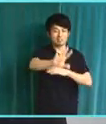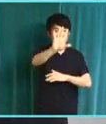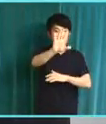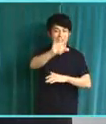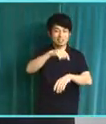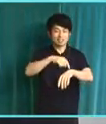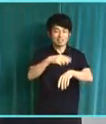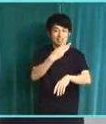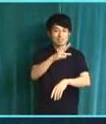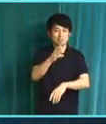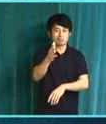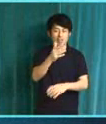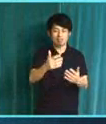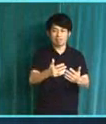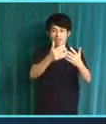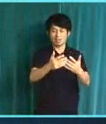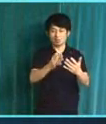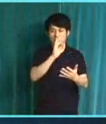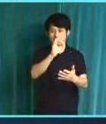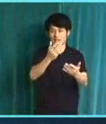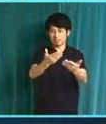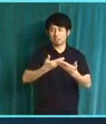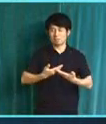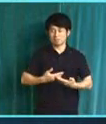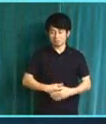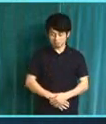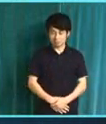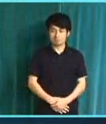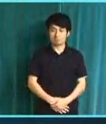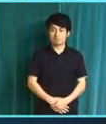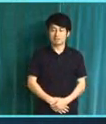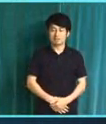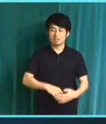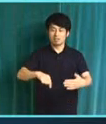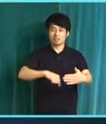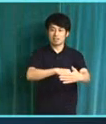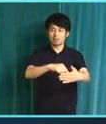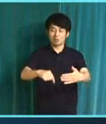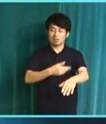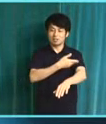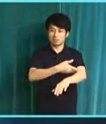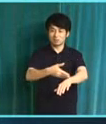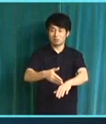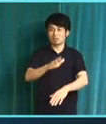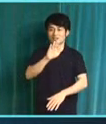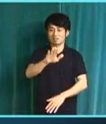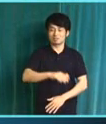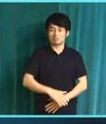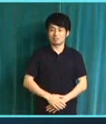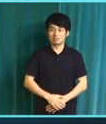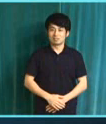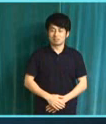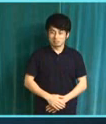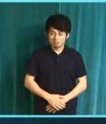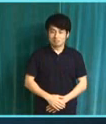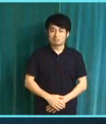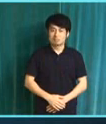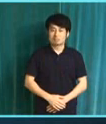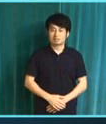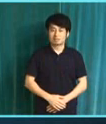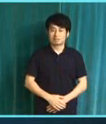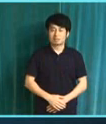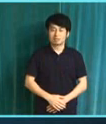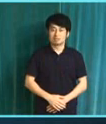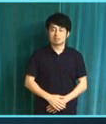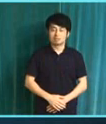はい、3分ほどのムービーを見ていただきます。 はい、 はい、で内容はですね、まあ、ストーリー性のあるコンテンツということ